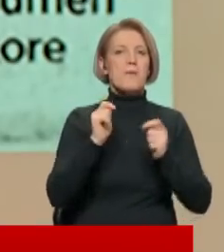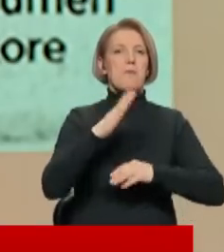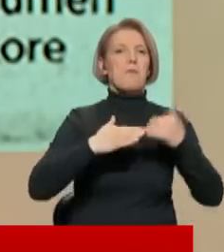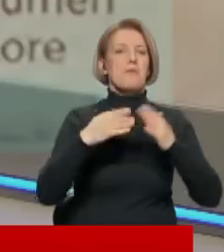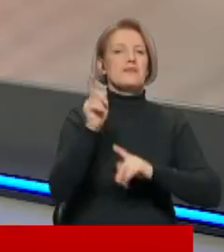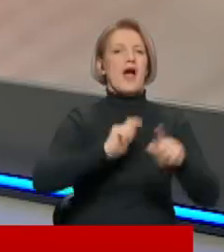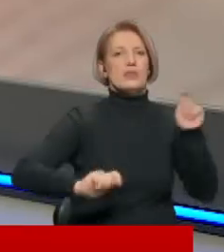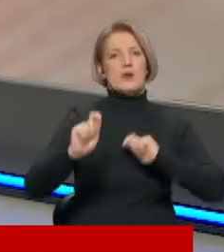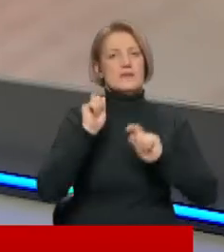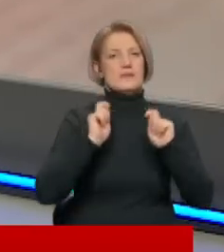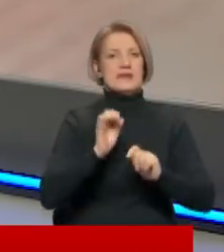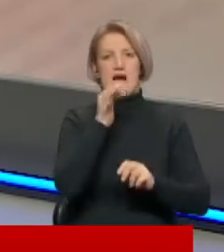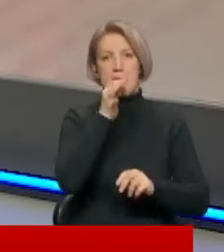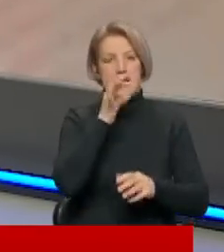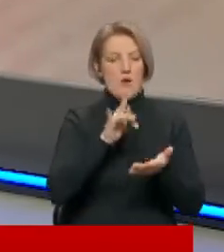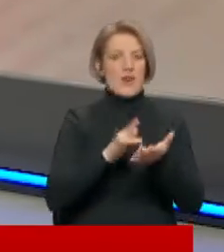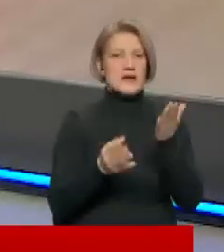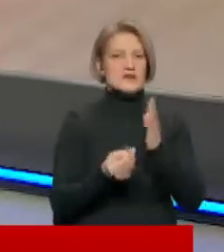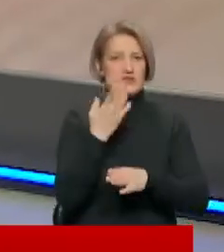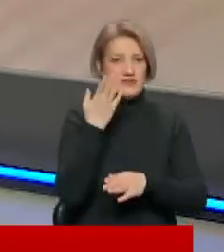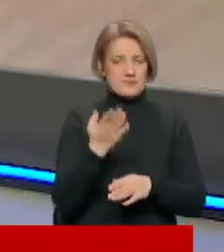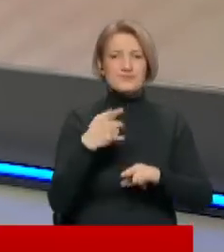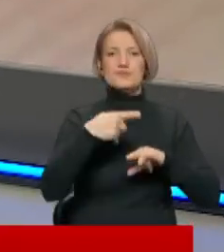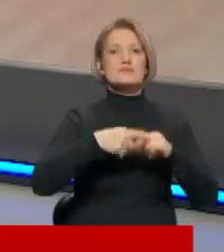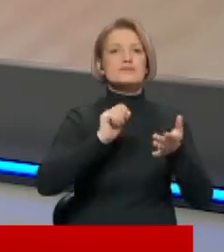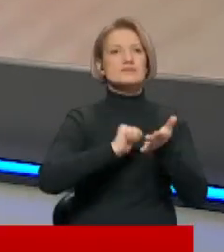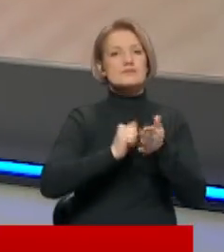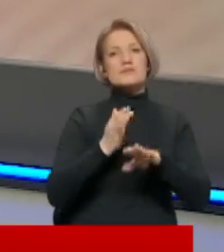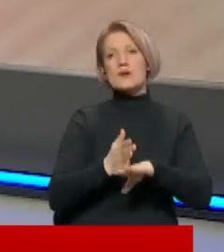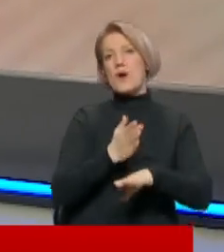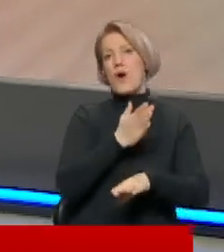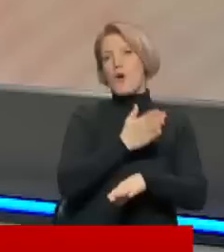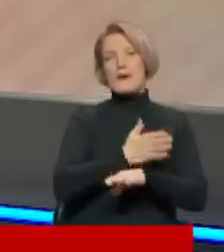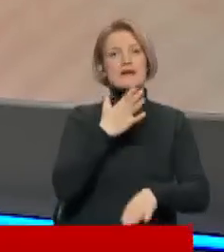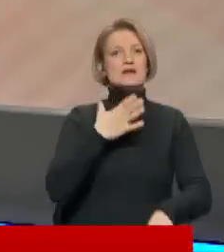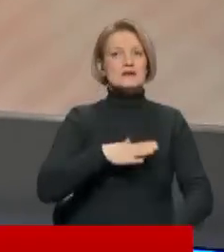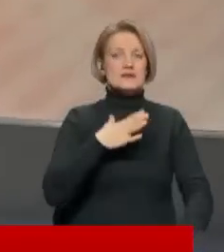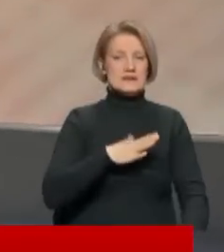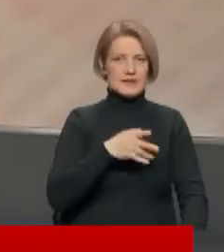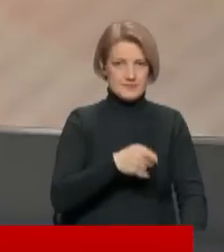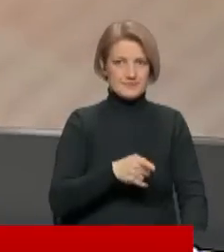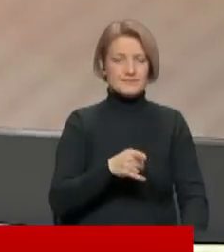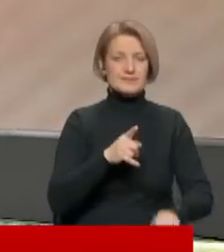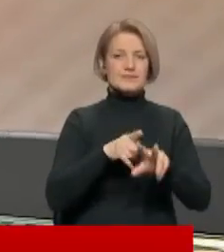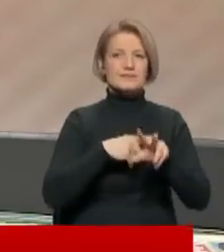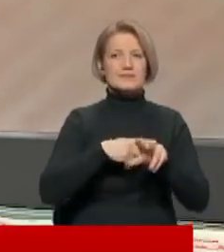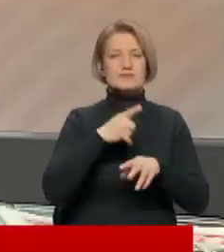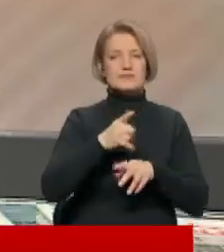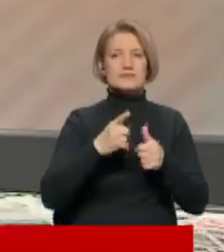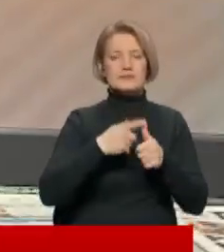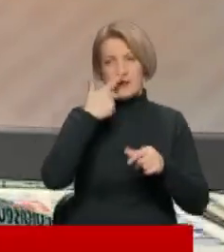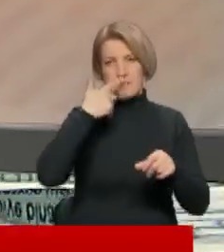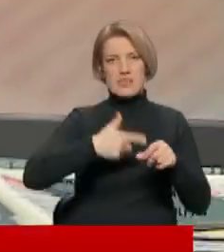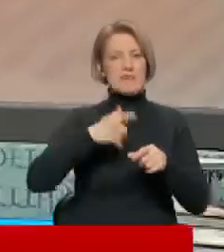çıktı haberi Hürriyet gazetesine geçmeden önce isterseniz bir yerel gazetelerle devam edelim önce